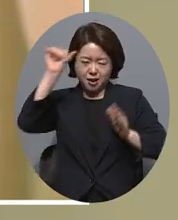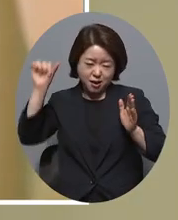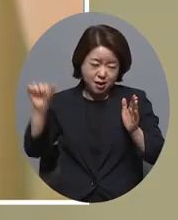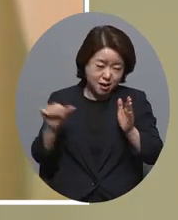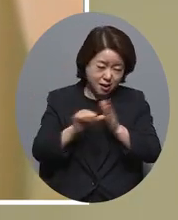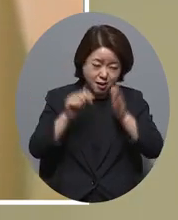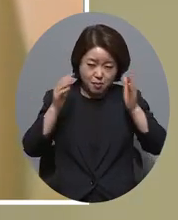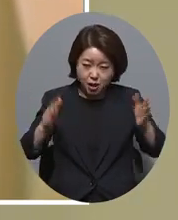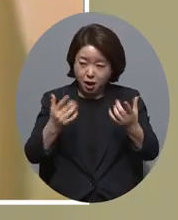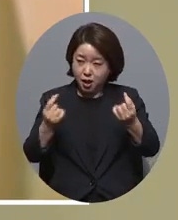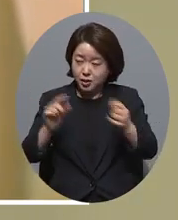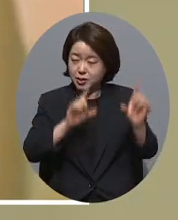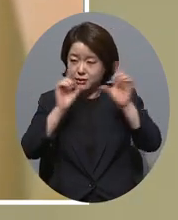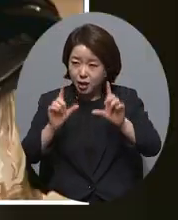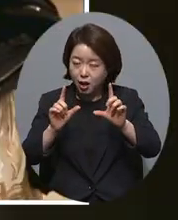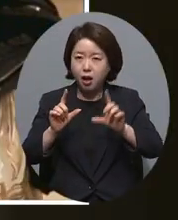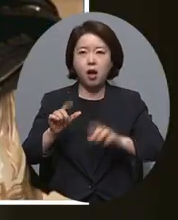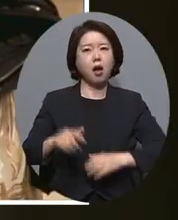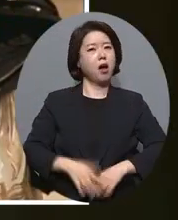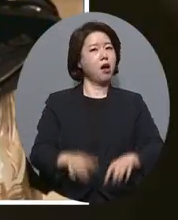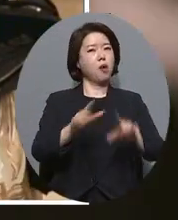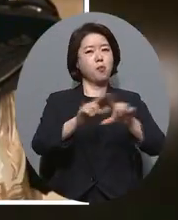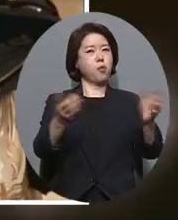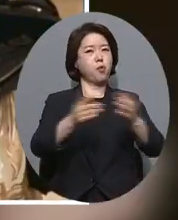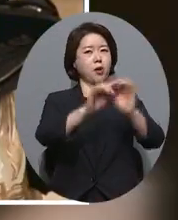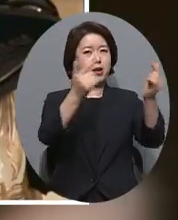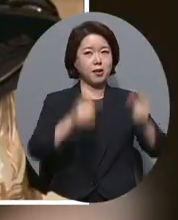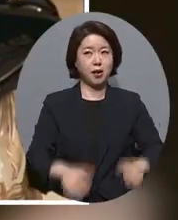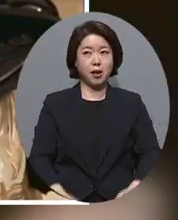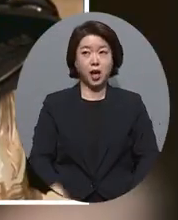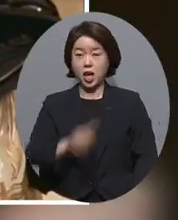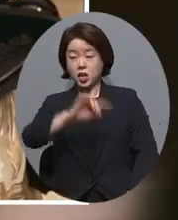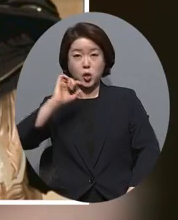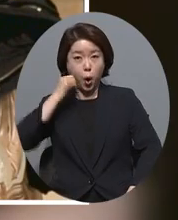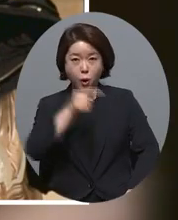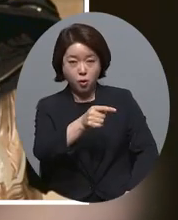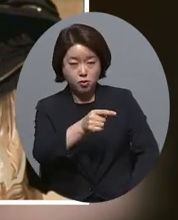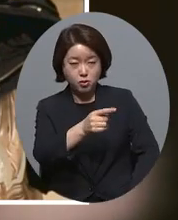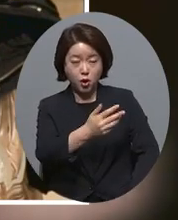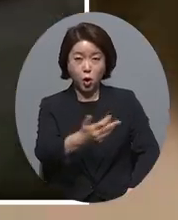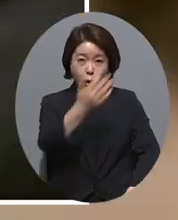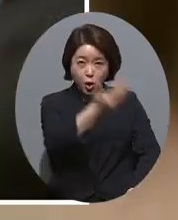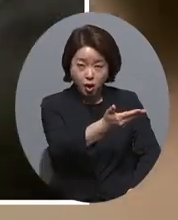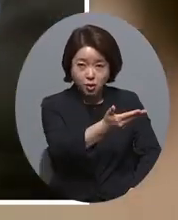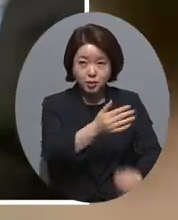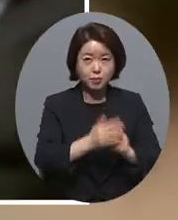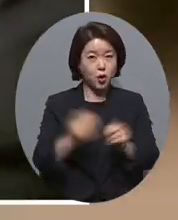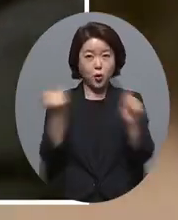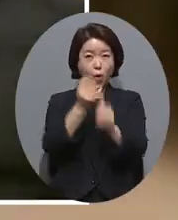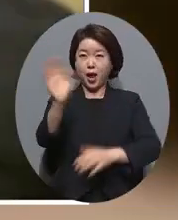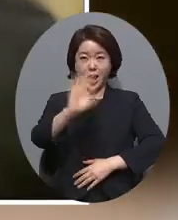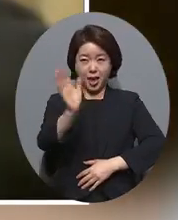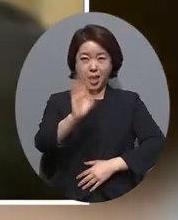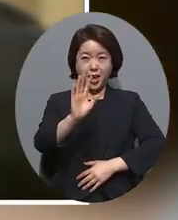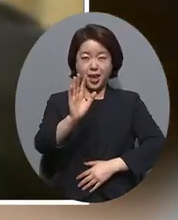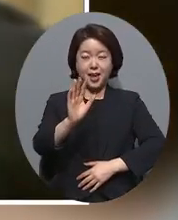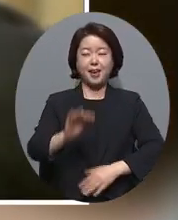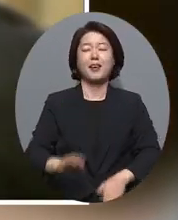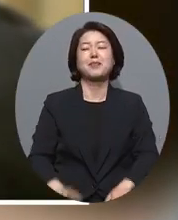평생을 같이 산다는 것도 보통 일은 아니에요 그게 어려워서 큰형님은 그 일을 안